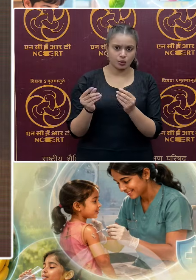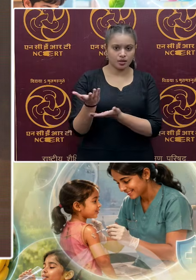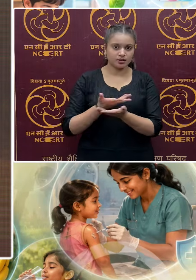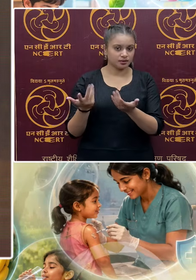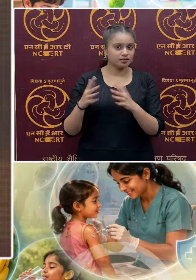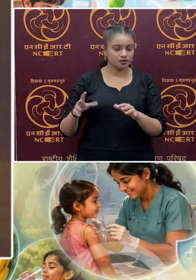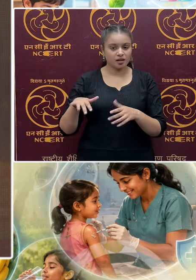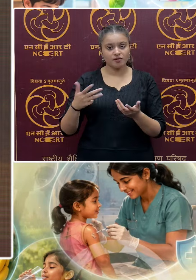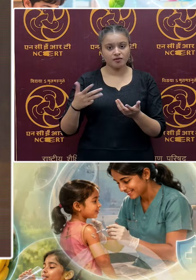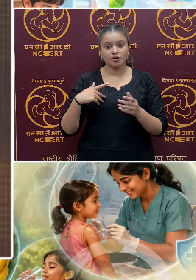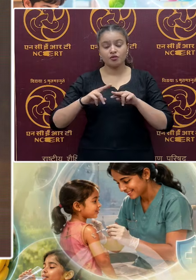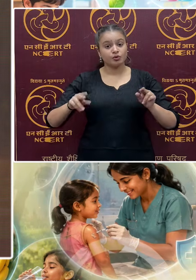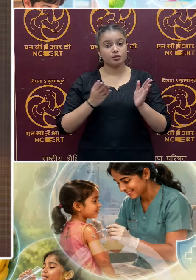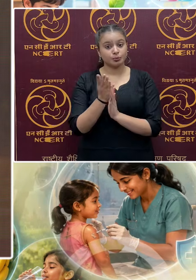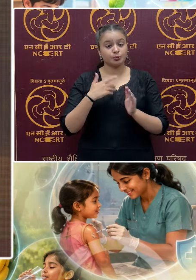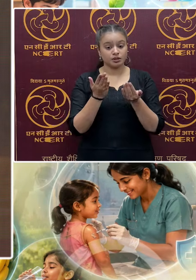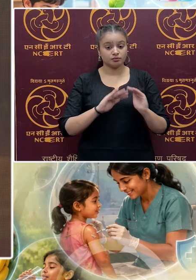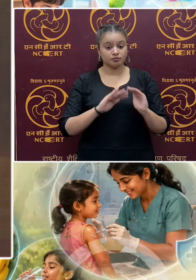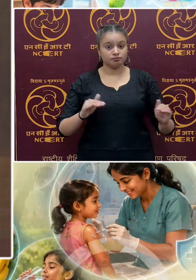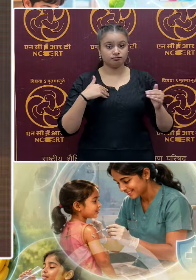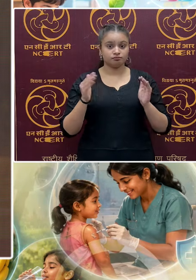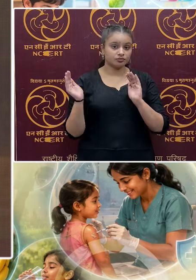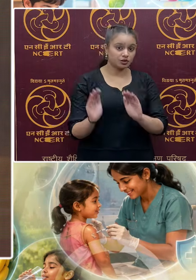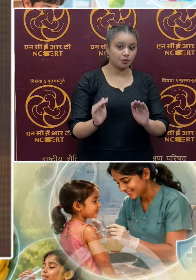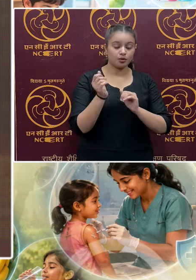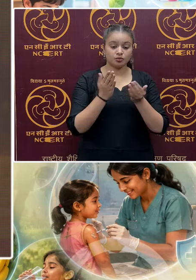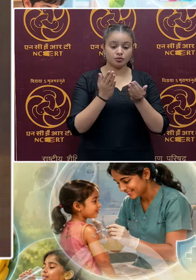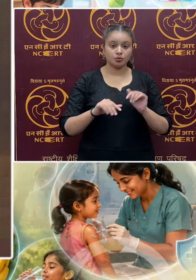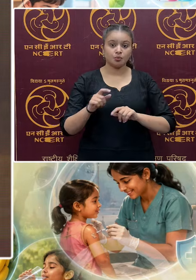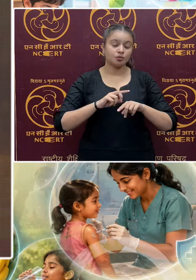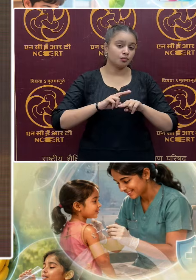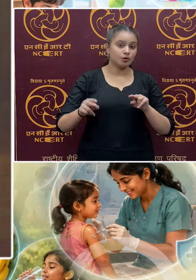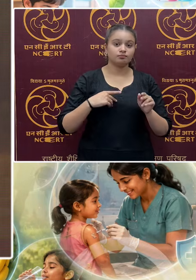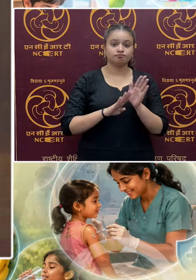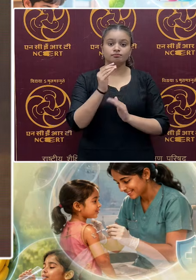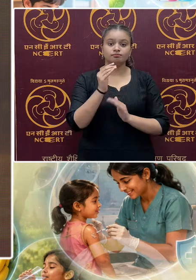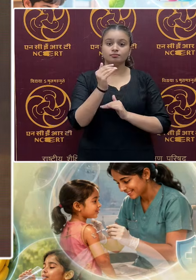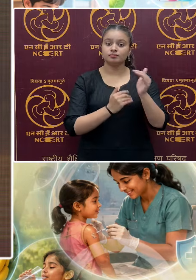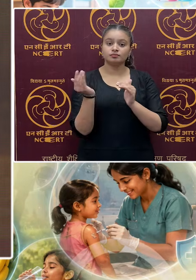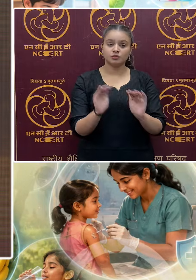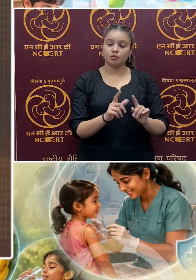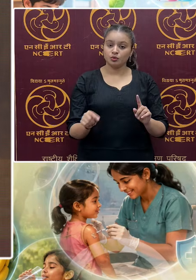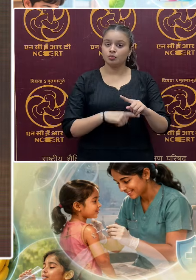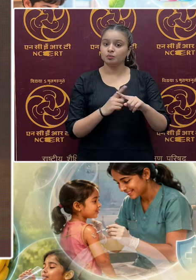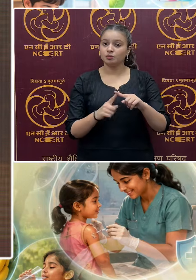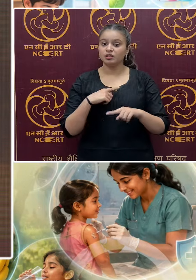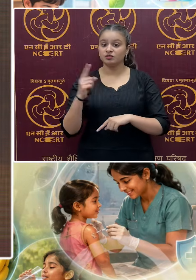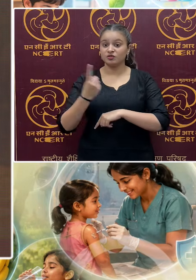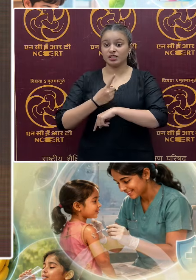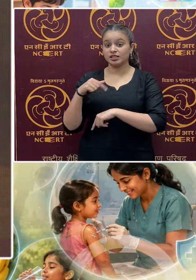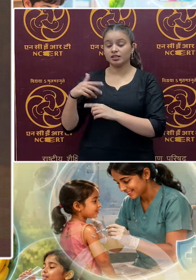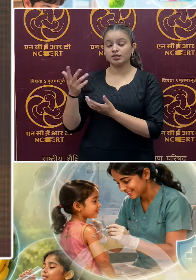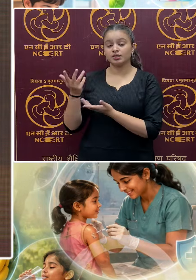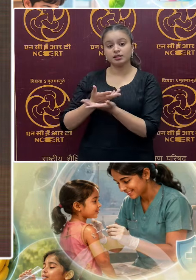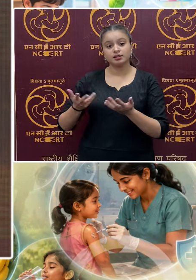कि पूरी तरह फेवर करती हैं बच्चों की ओवरऑल डेवलपमेंट में। हमने यहाँ पर फर्स्ट डे पे हमने